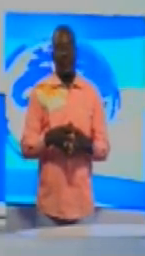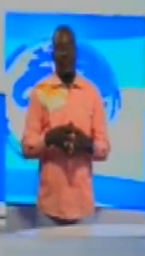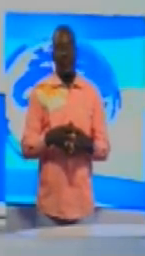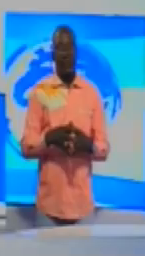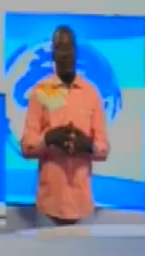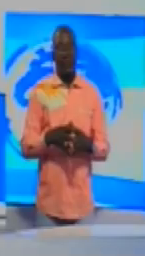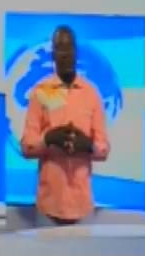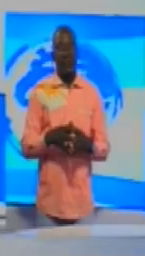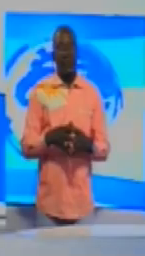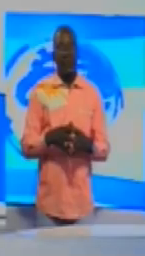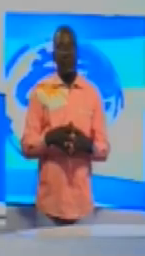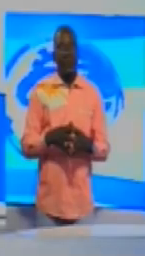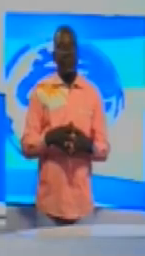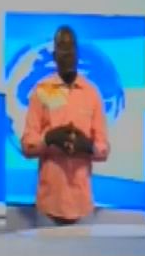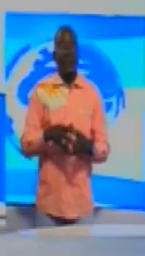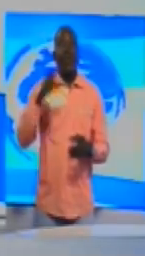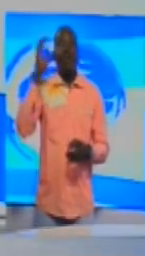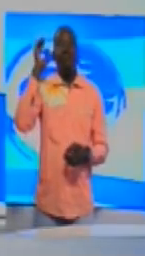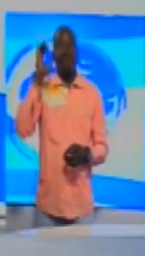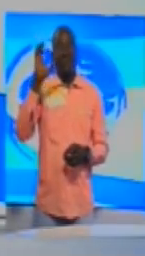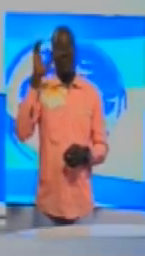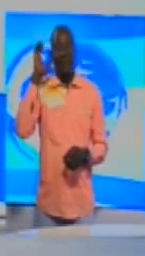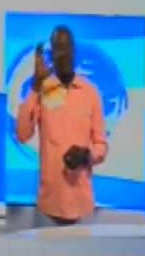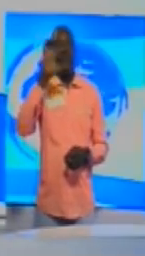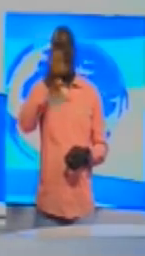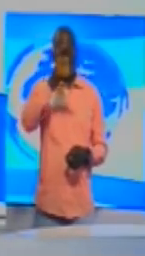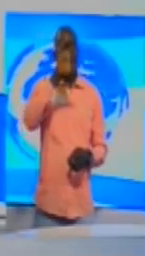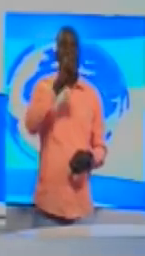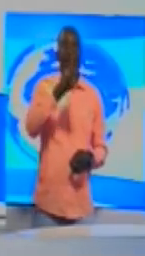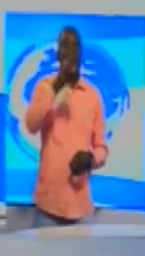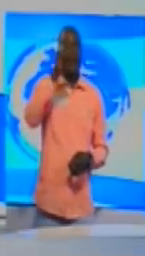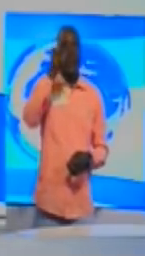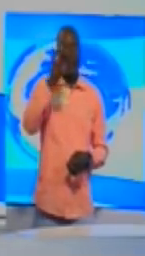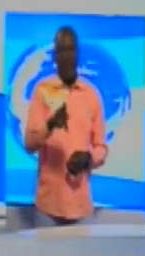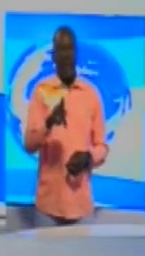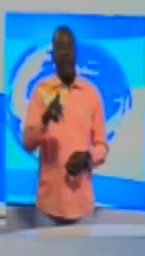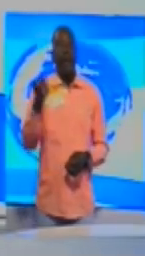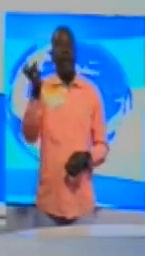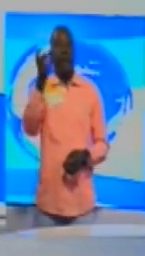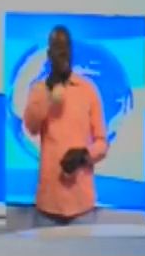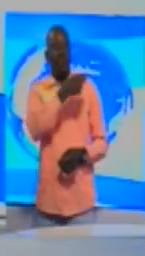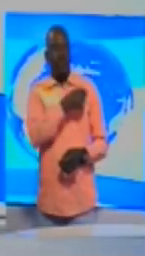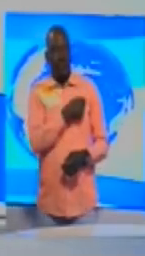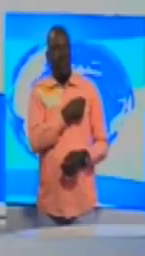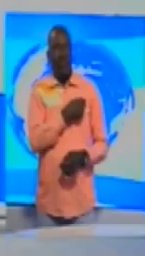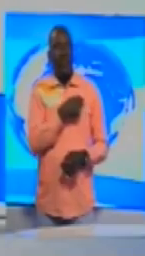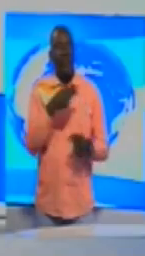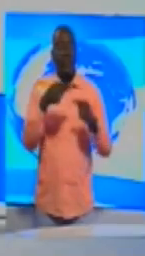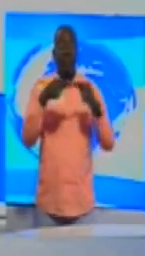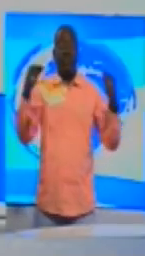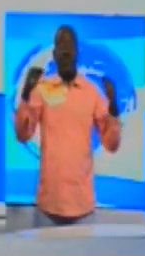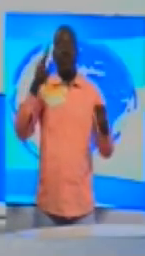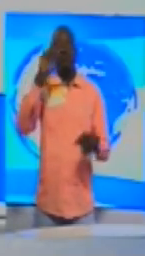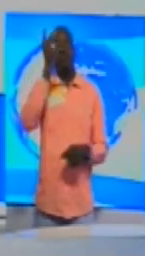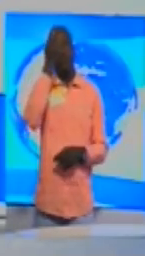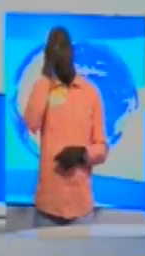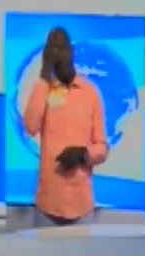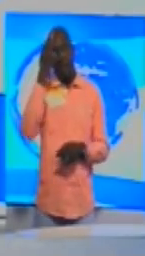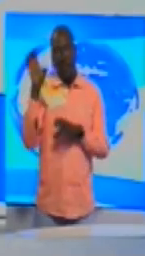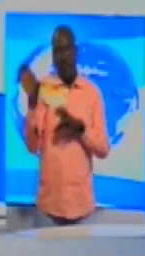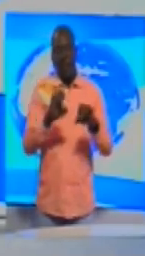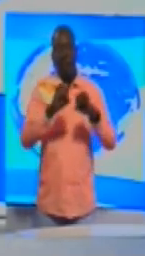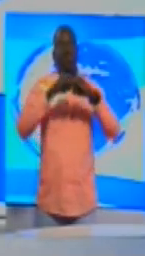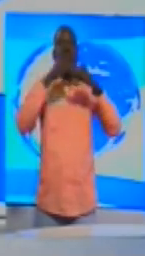Le congrès extraordinaire du CDP et la décoration des opposants politiques font la une